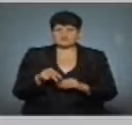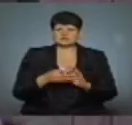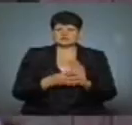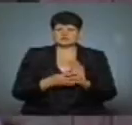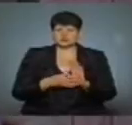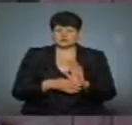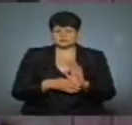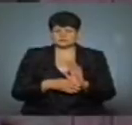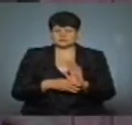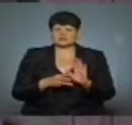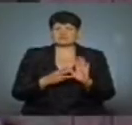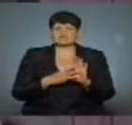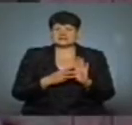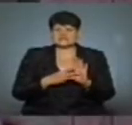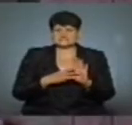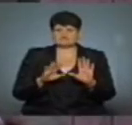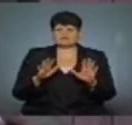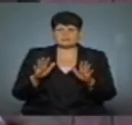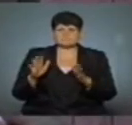2090. 8 випадків, що